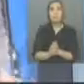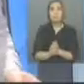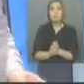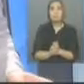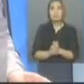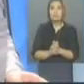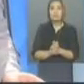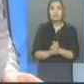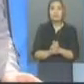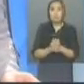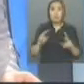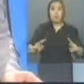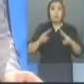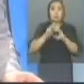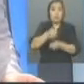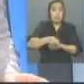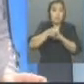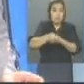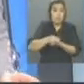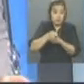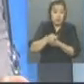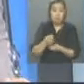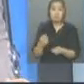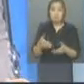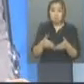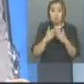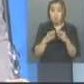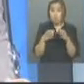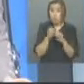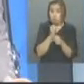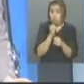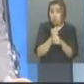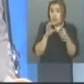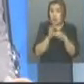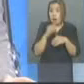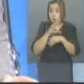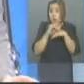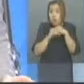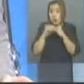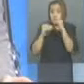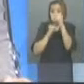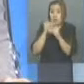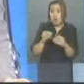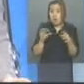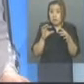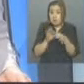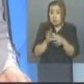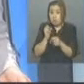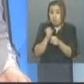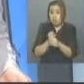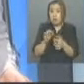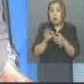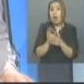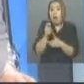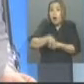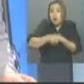กระทรวงเกษตรและสหกรณ์ระบุจะเร่งตั้งคณะทำงานเข้ามาบริหารโครงการพัฒนาศักยภาพของสถาบันเกษตรกรเพื่อรักษาเสถียรภาพรา